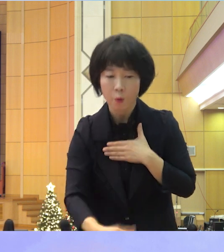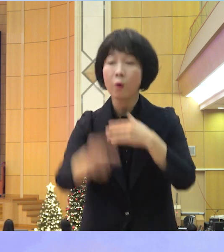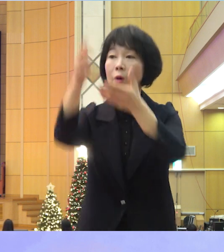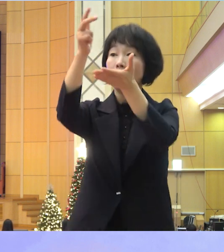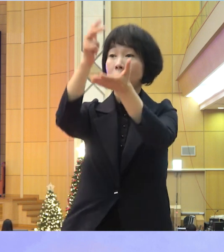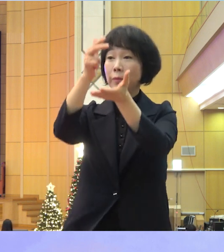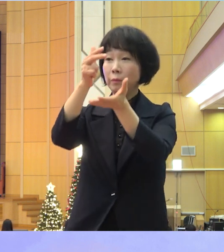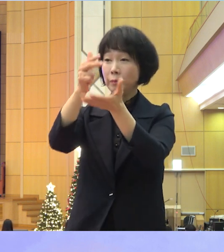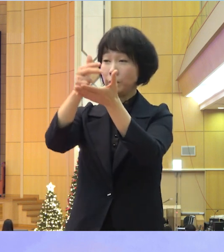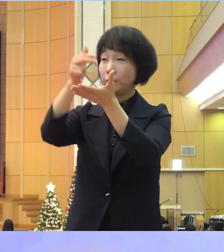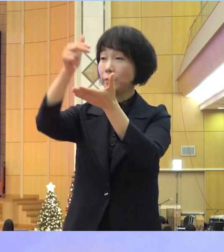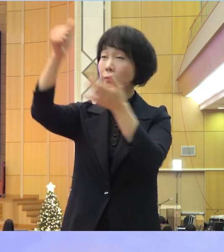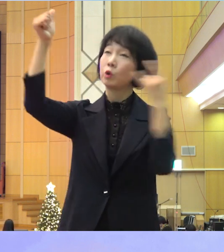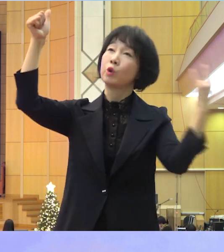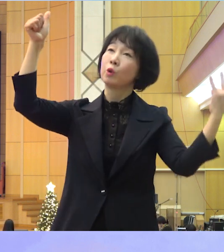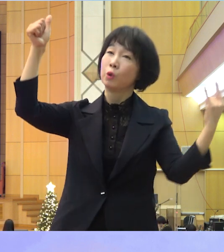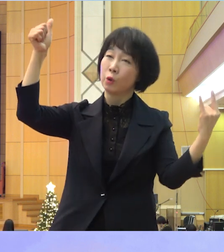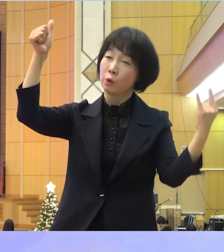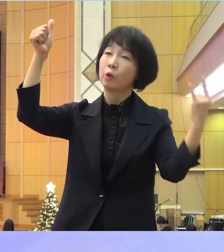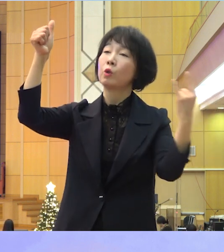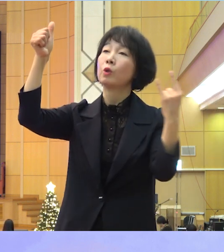받으려고